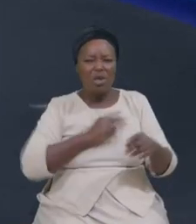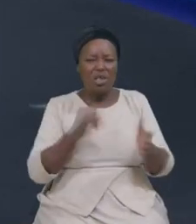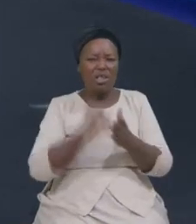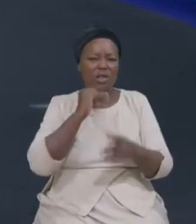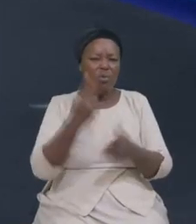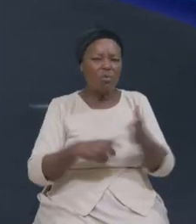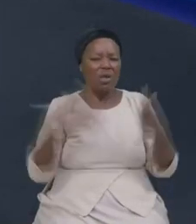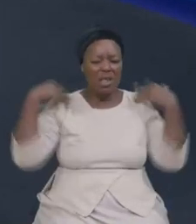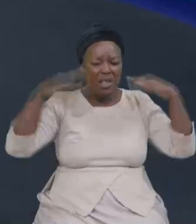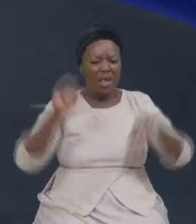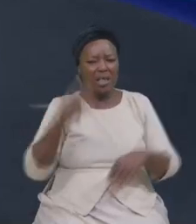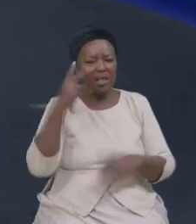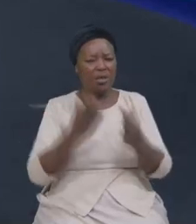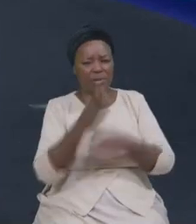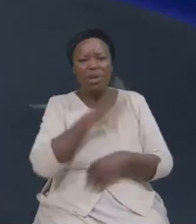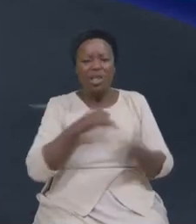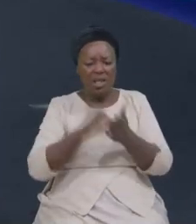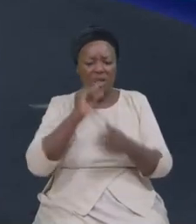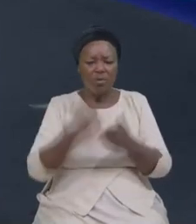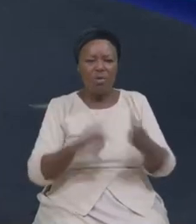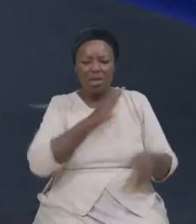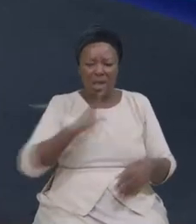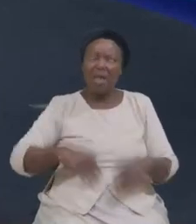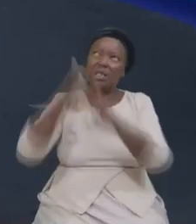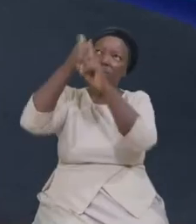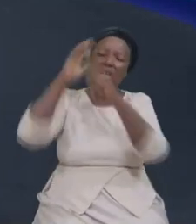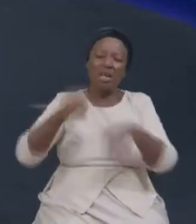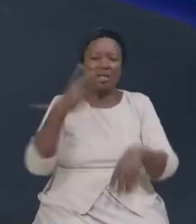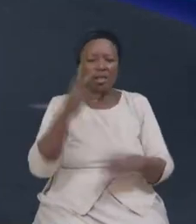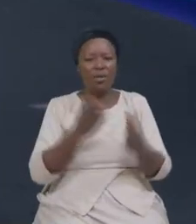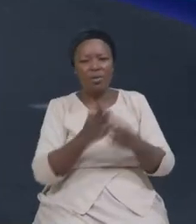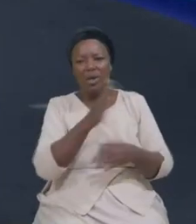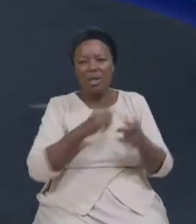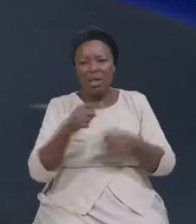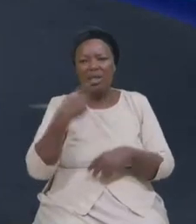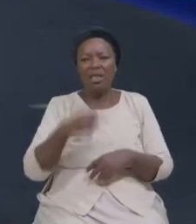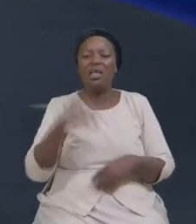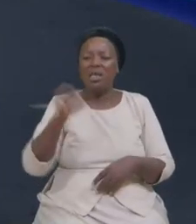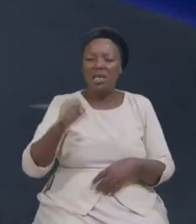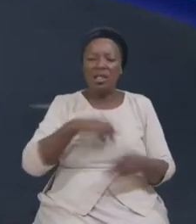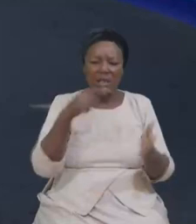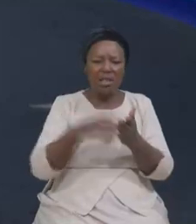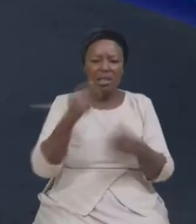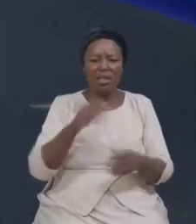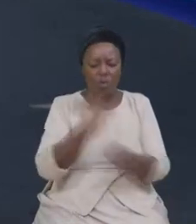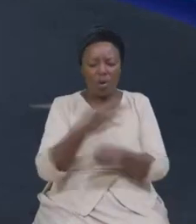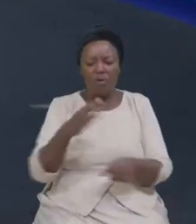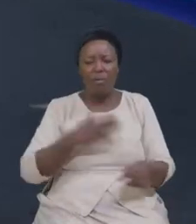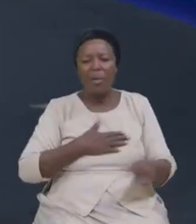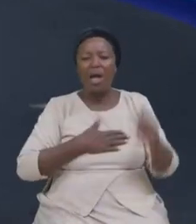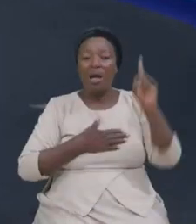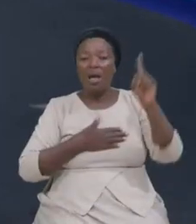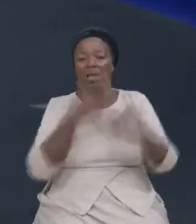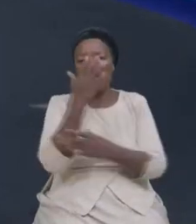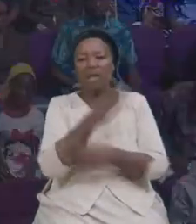ce que Christ lui-même peut voir. Et il dit oui, oui, ça ce n'est pas l'œuvre de mes mains. Et il nous donnera à tous